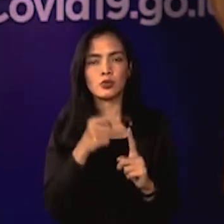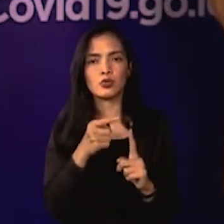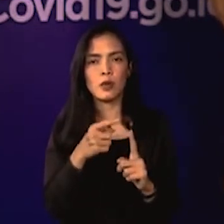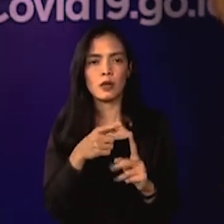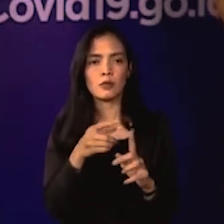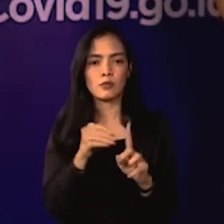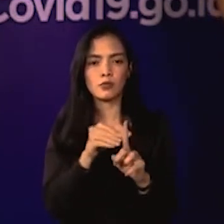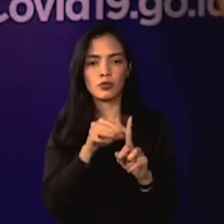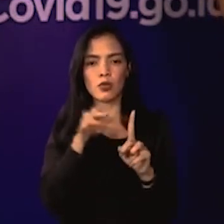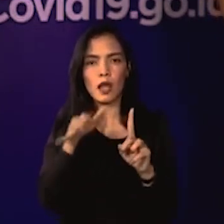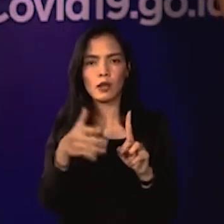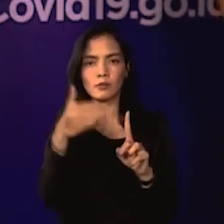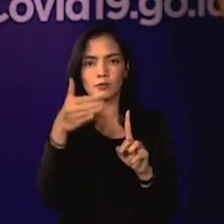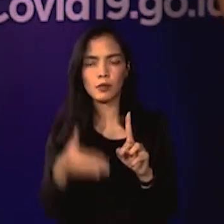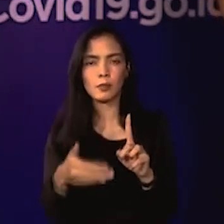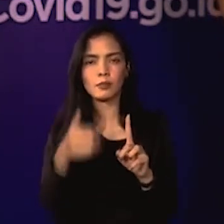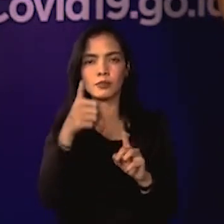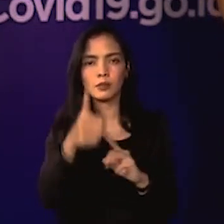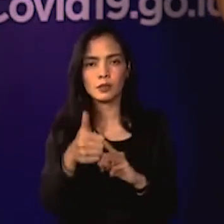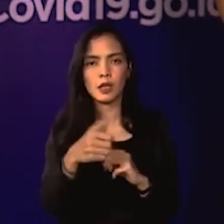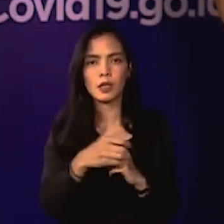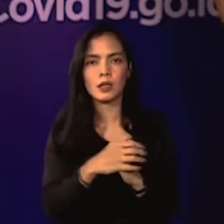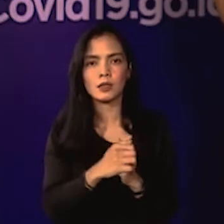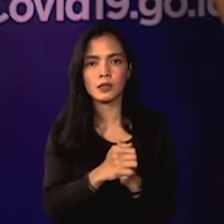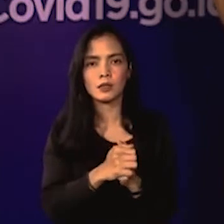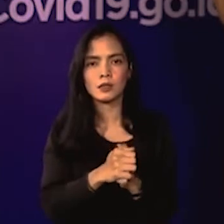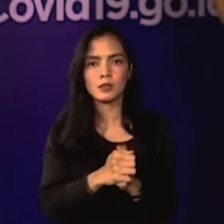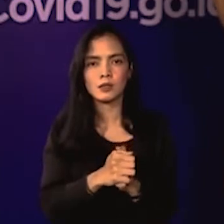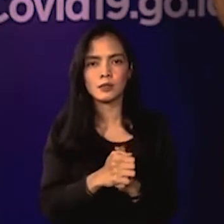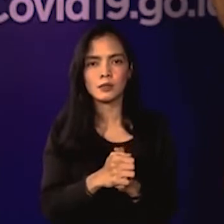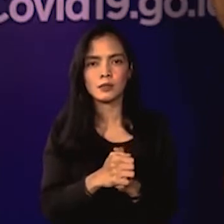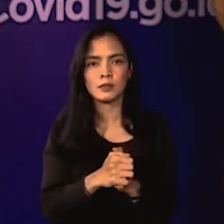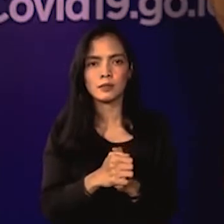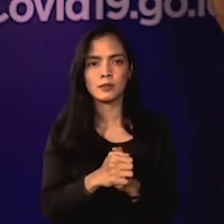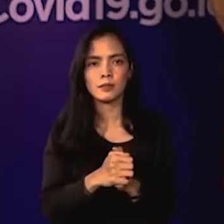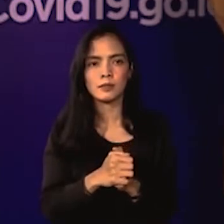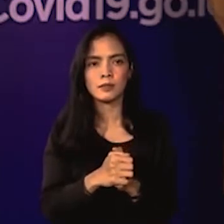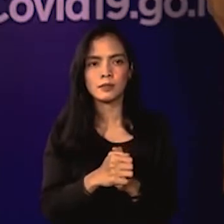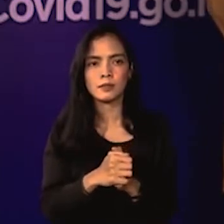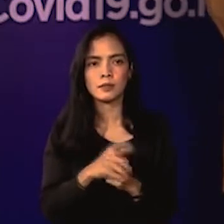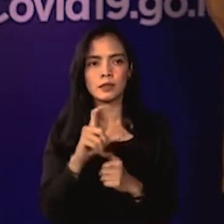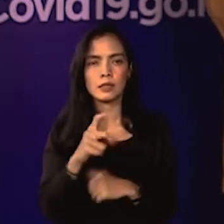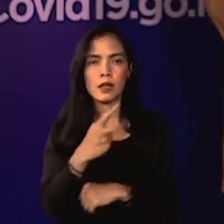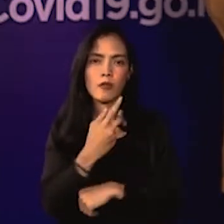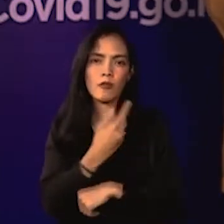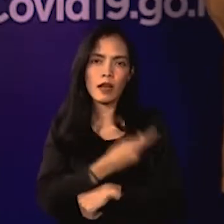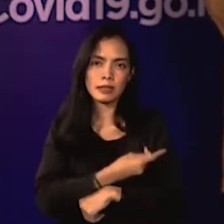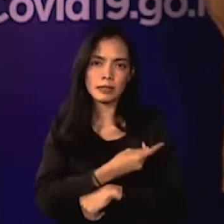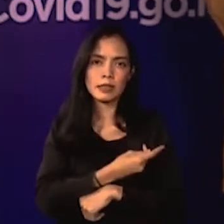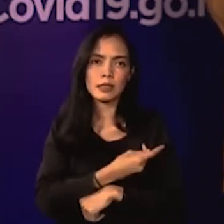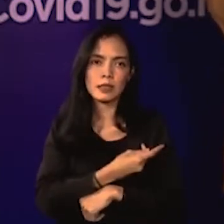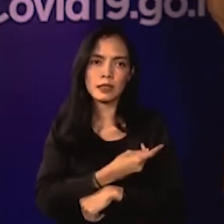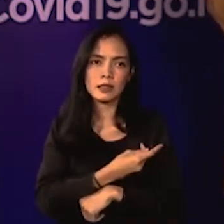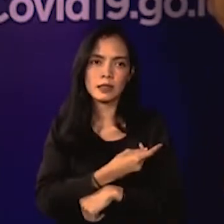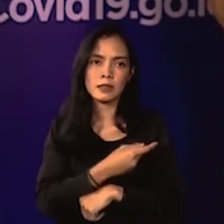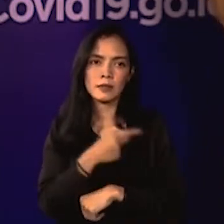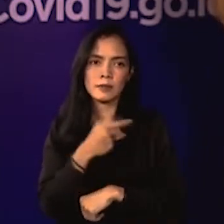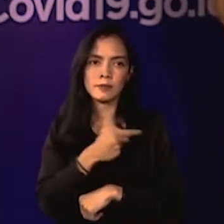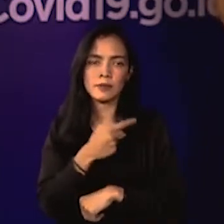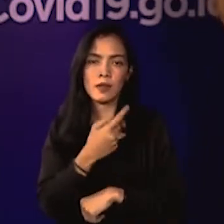mata rantai penyebaran COVID-19, yaitu vaksinasi COVID-19 ini